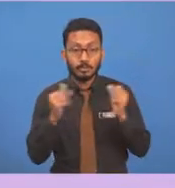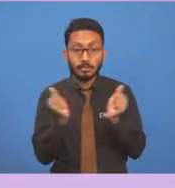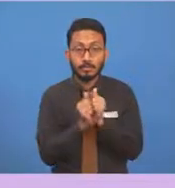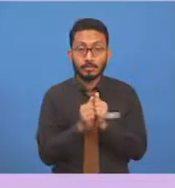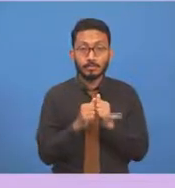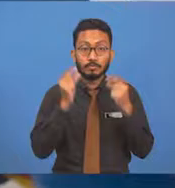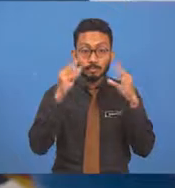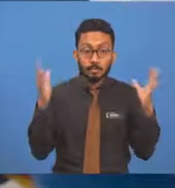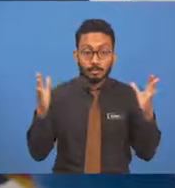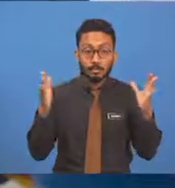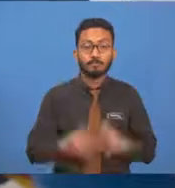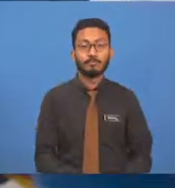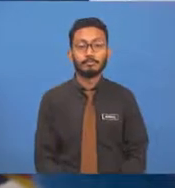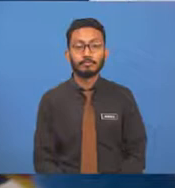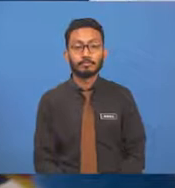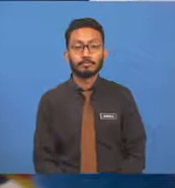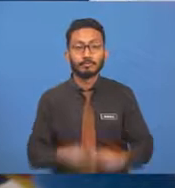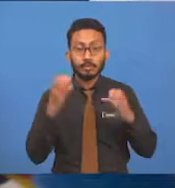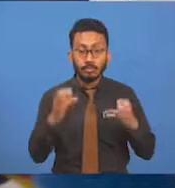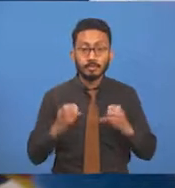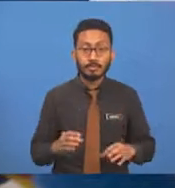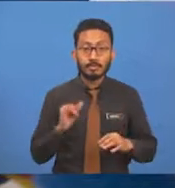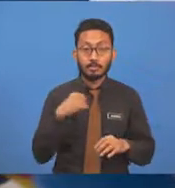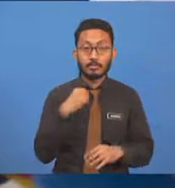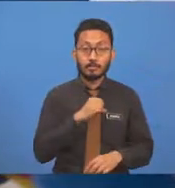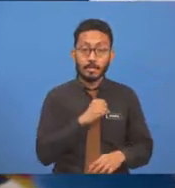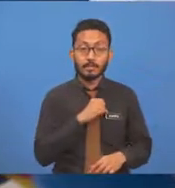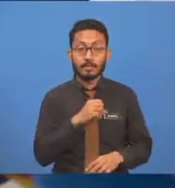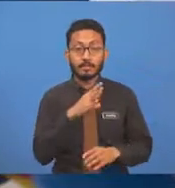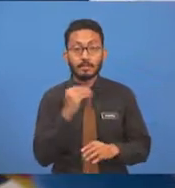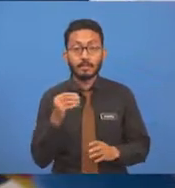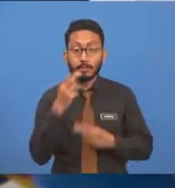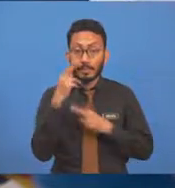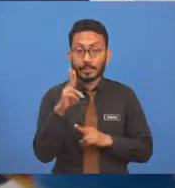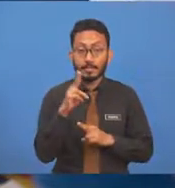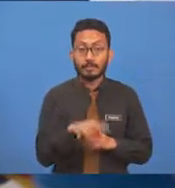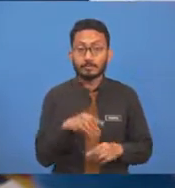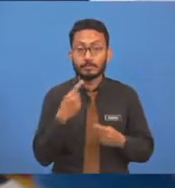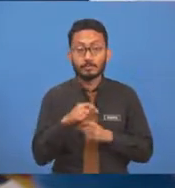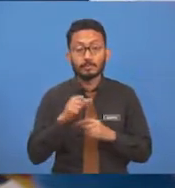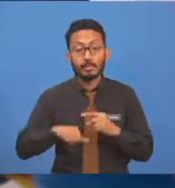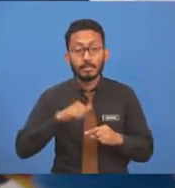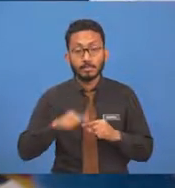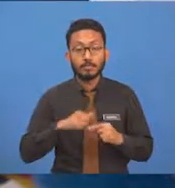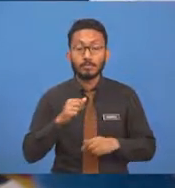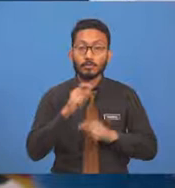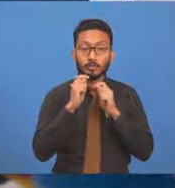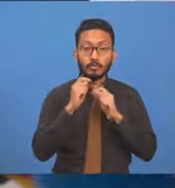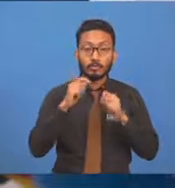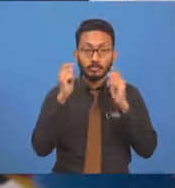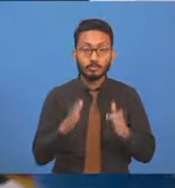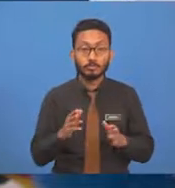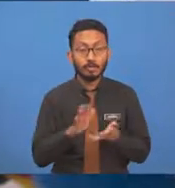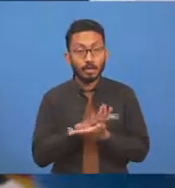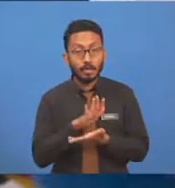besar dengan cara yang sopan dan hormat. Apabila bertutur dengan warga sekolah dan